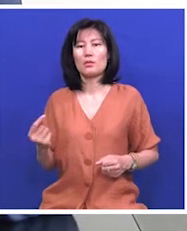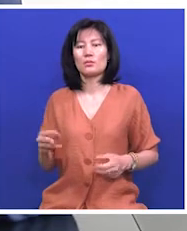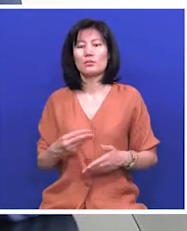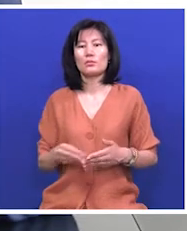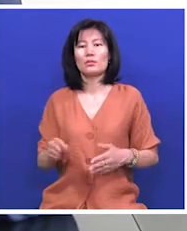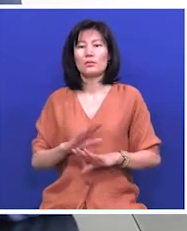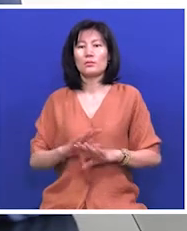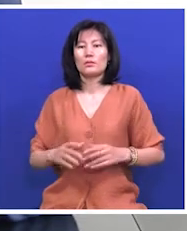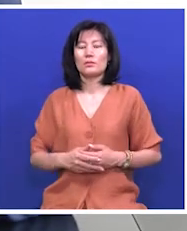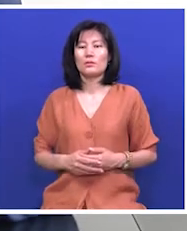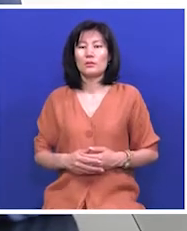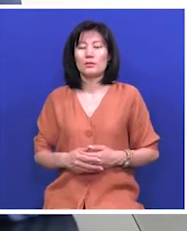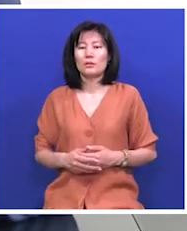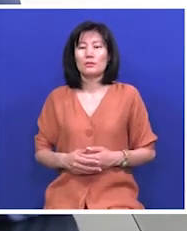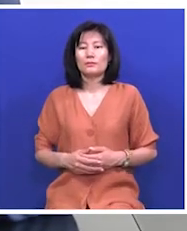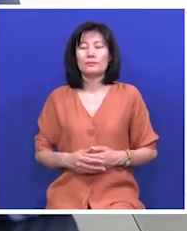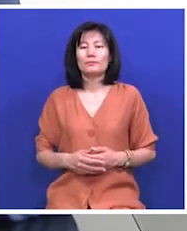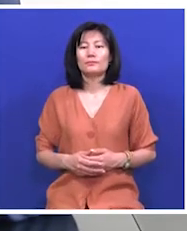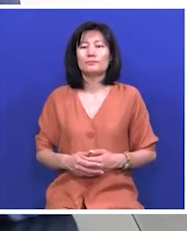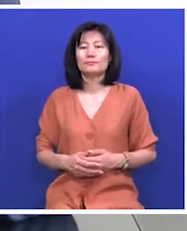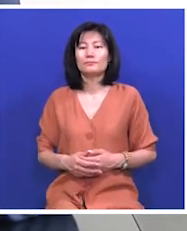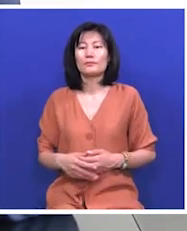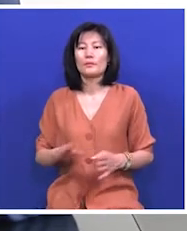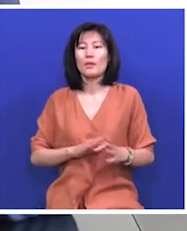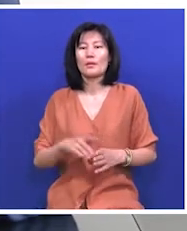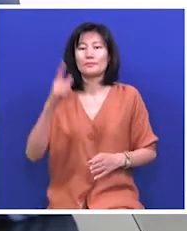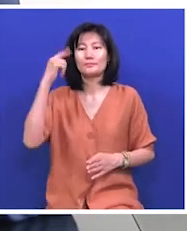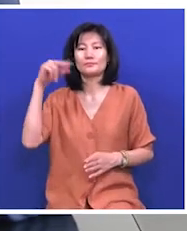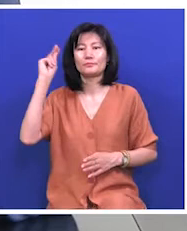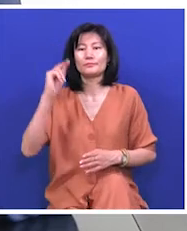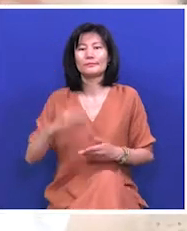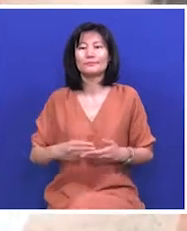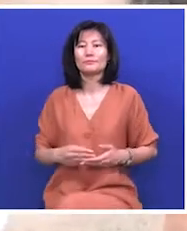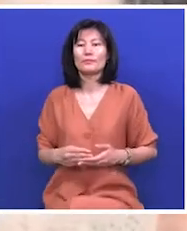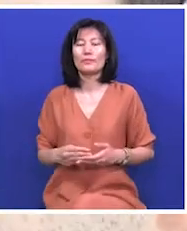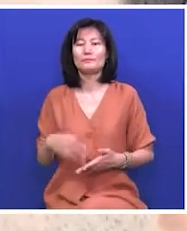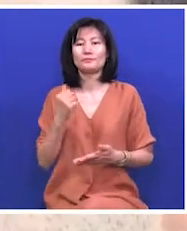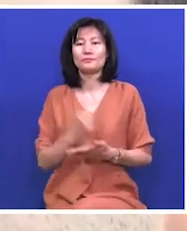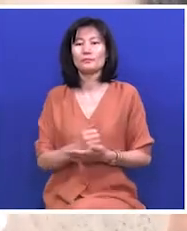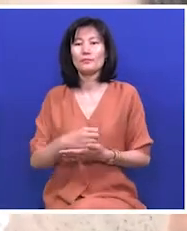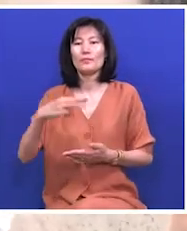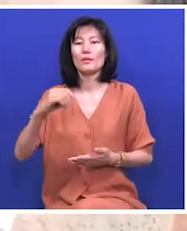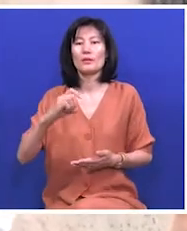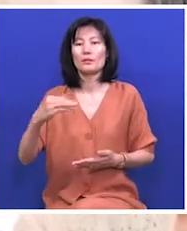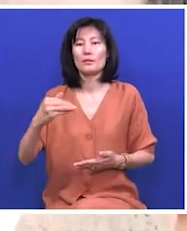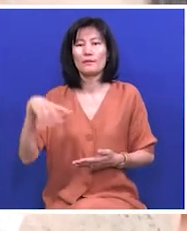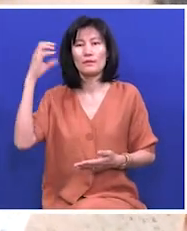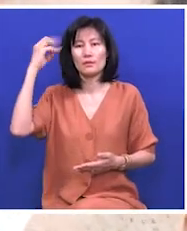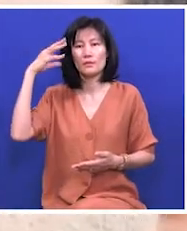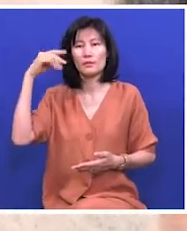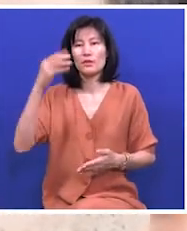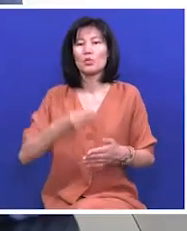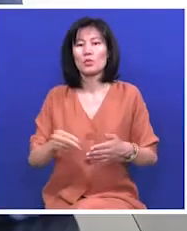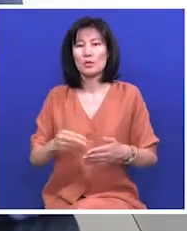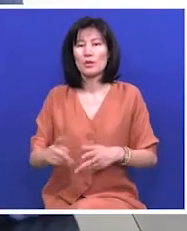артық қосымша бір жүк арту ол дұрыс емес деп есептейміз. Оның бәрі білет, түсінеді. Дегенмен бекітілген тариф бойынша